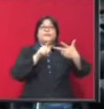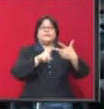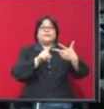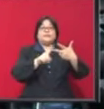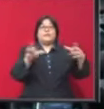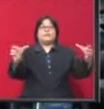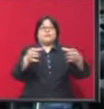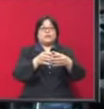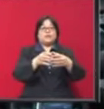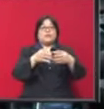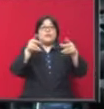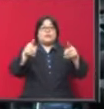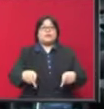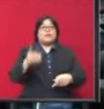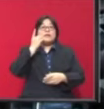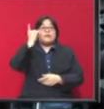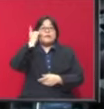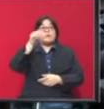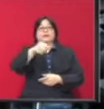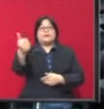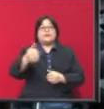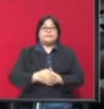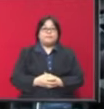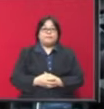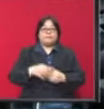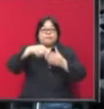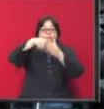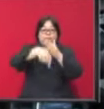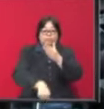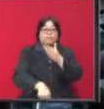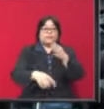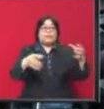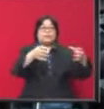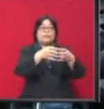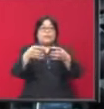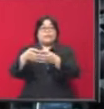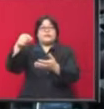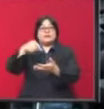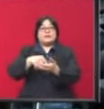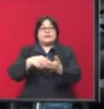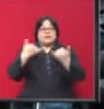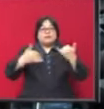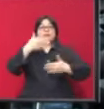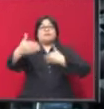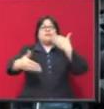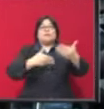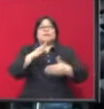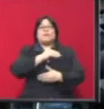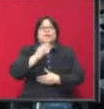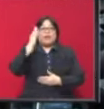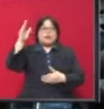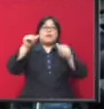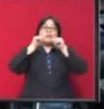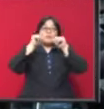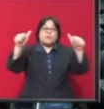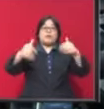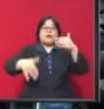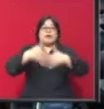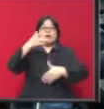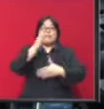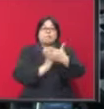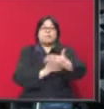ketiga kumpulan populasi dewasa yang lain perincian lanjut kumpulan-kumpulan ini sedang dibuat dan dijangka akan diumumkan